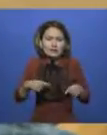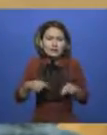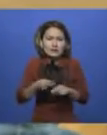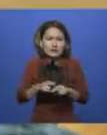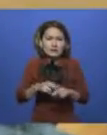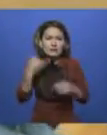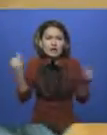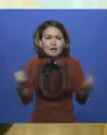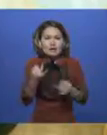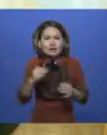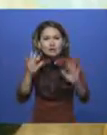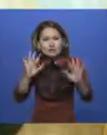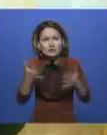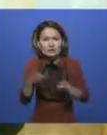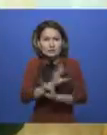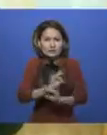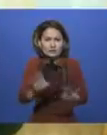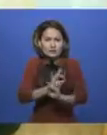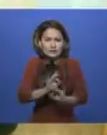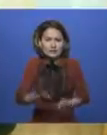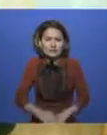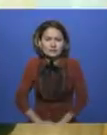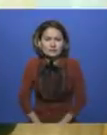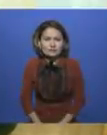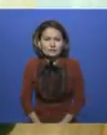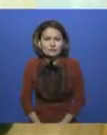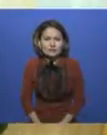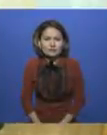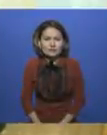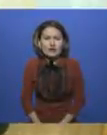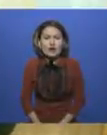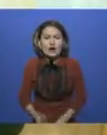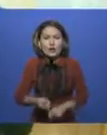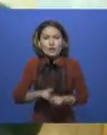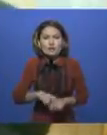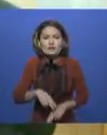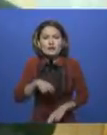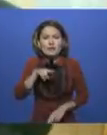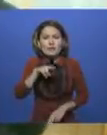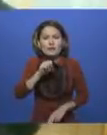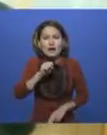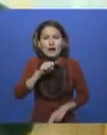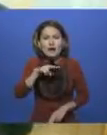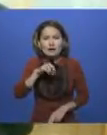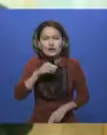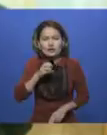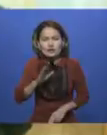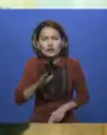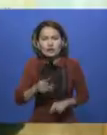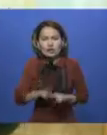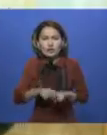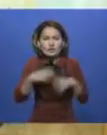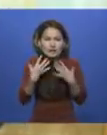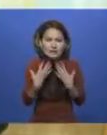сыры осында. Қазақта мысалы кез келген бір адамды мысалға келтірген кезде пәленше деп жатамыз. Пәленшенің